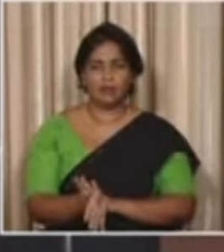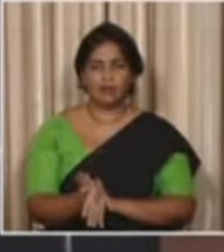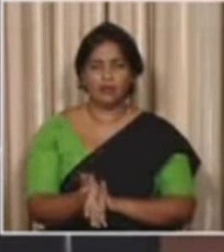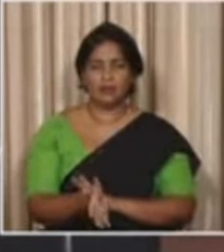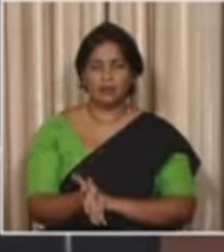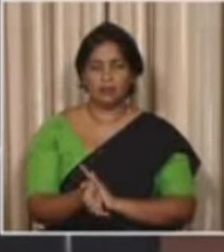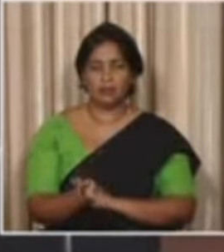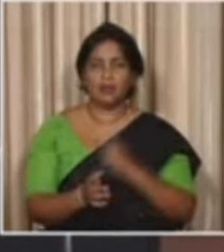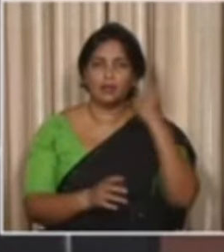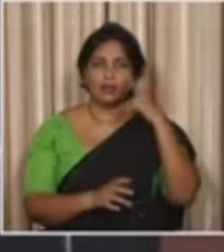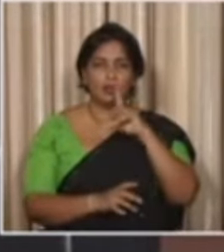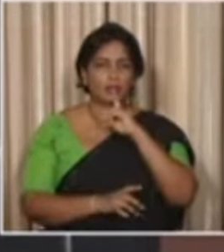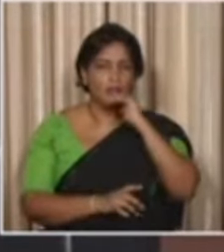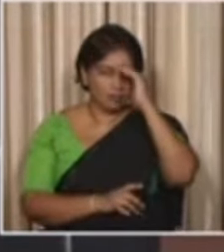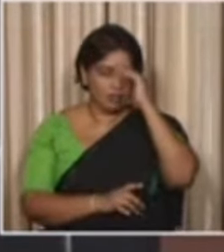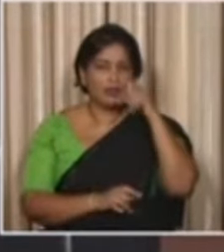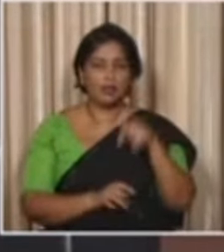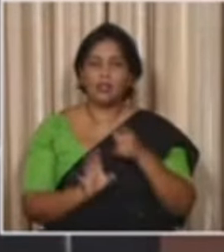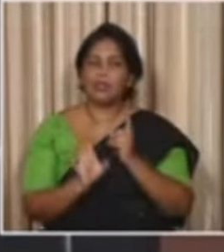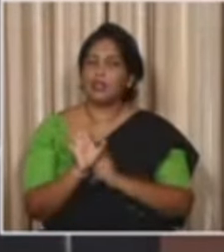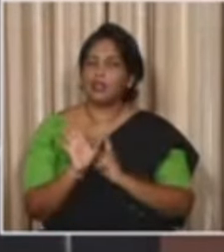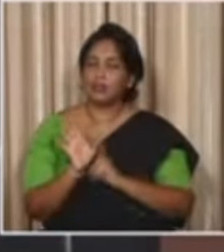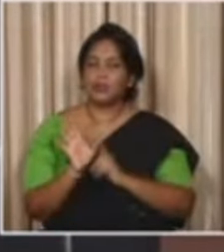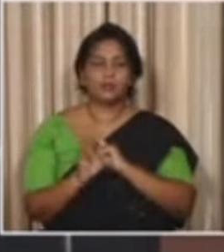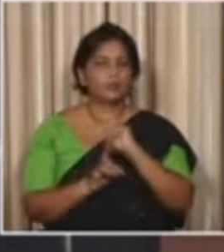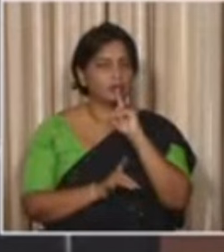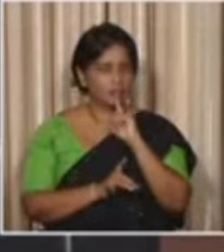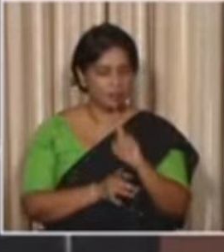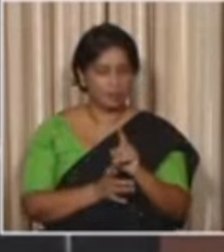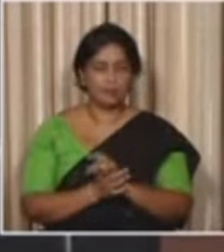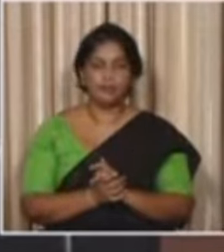ගරු නියෝජ්‍ය කතාරේදී බව ඔබතුමාට හැමදාම කියනවා